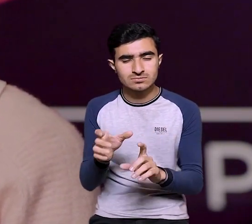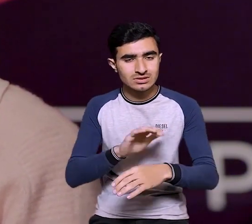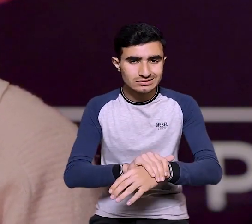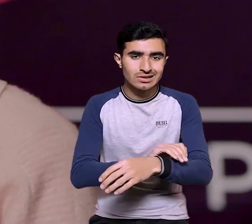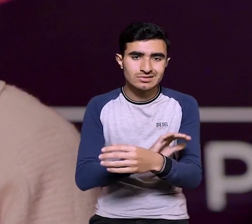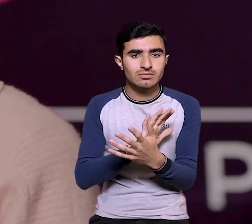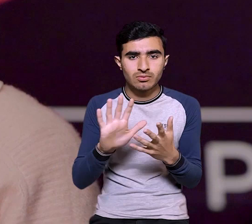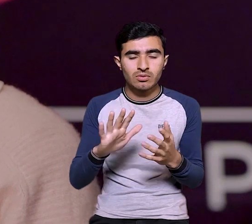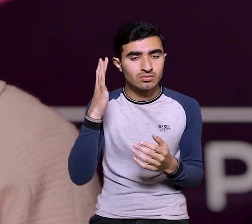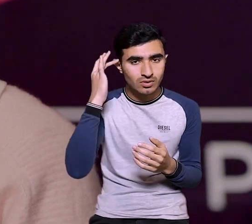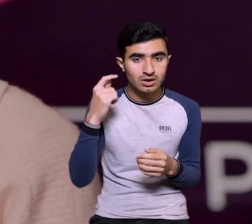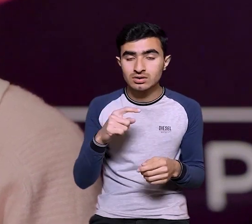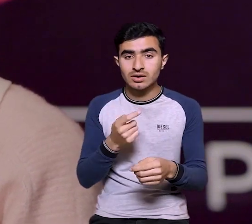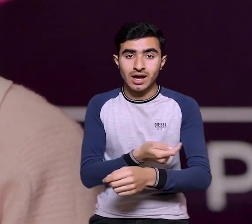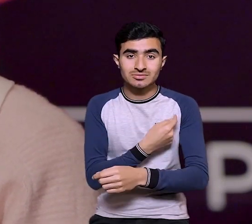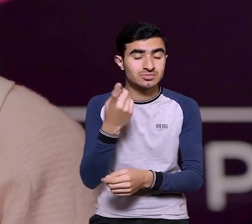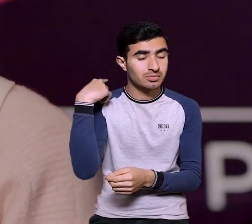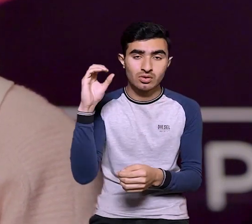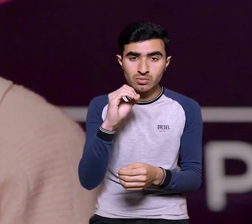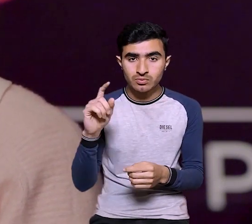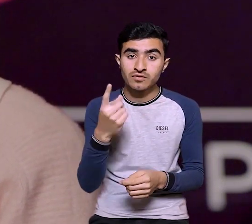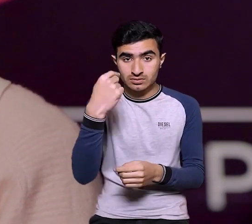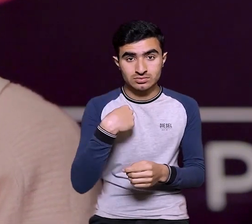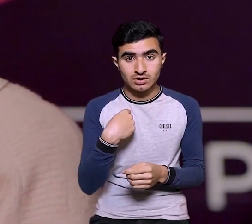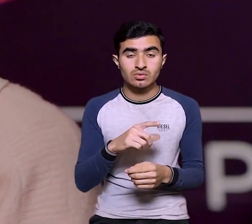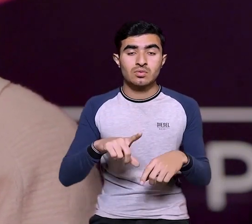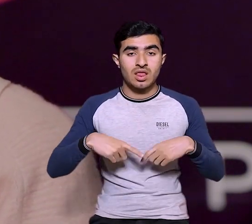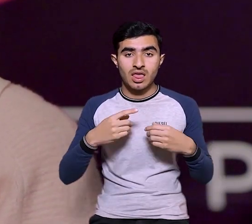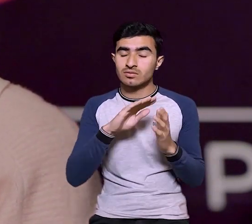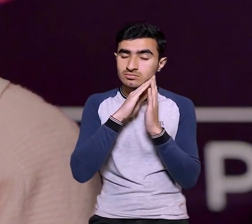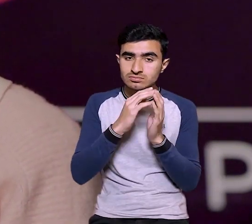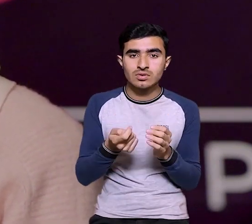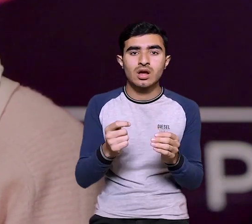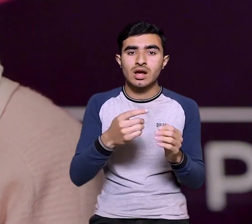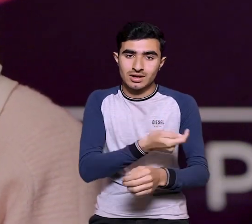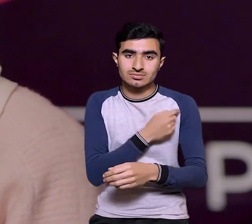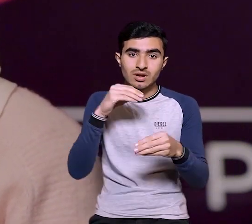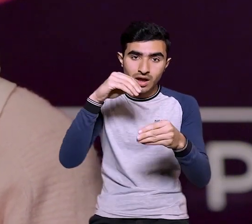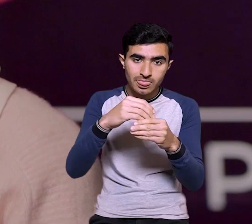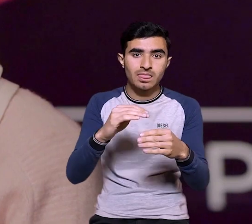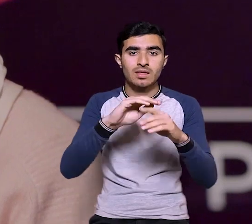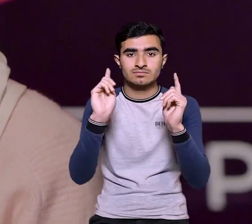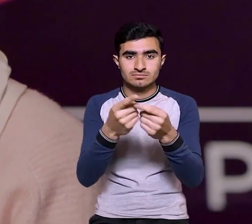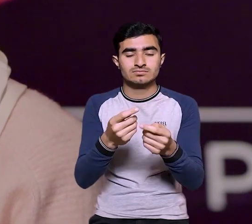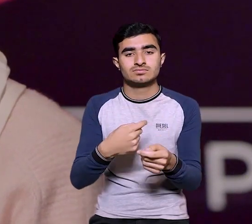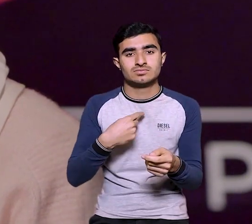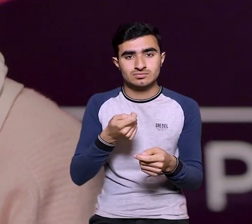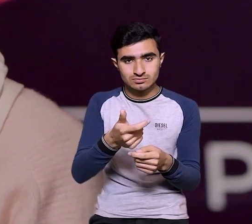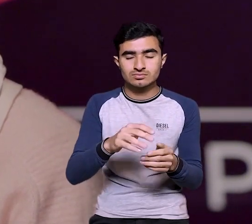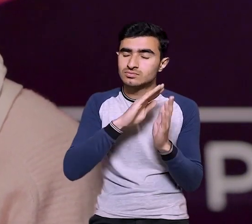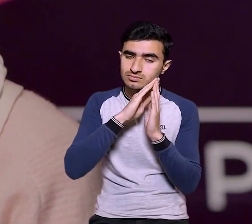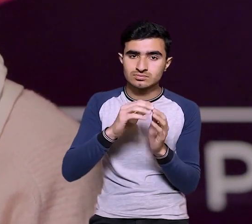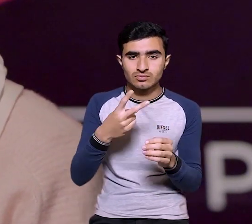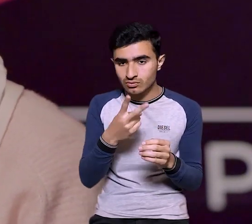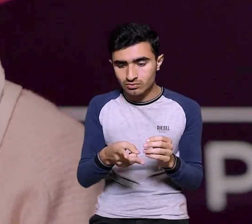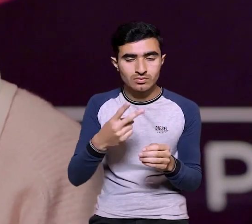रनिंग प्लेस। तो उसमें फिर मुझे यही समझ लगी कि मैं वहीं पर ही 24 आवर्स बैठ जाऊँ ताकि मैं समझ तो